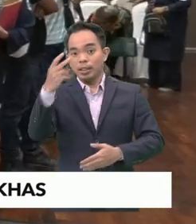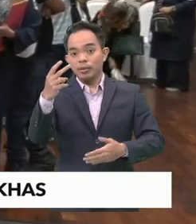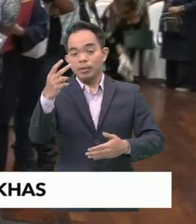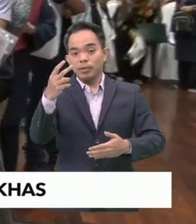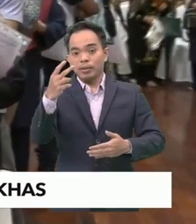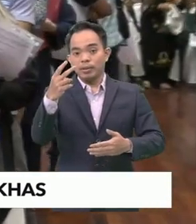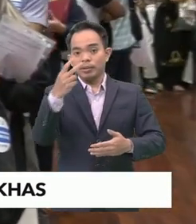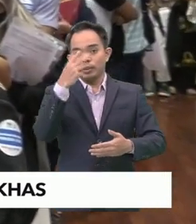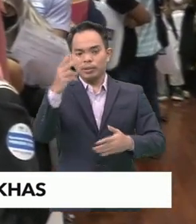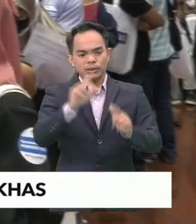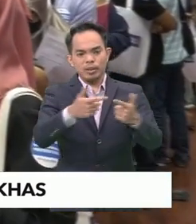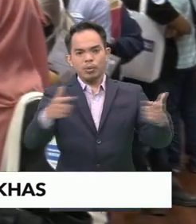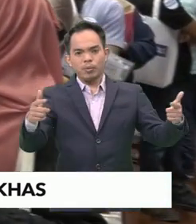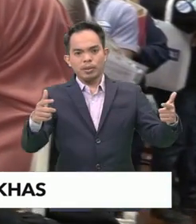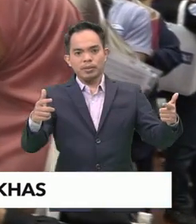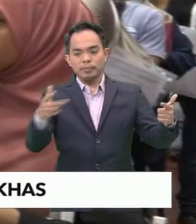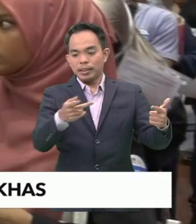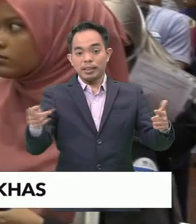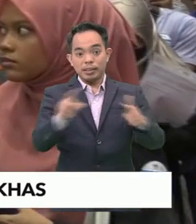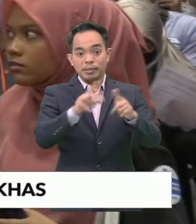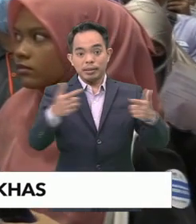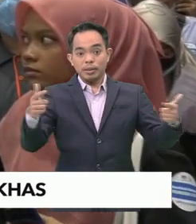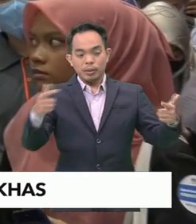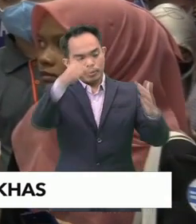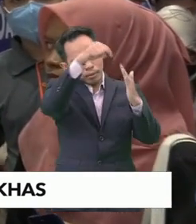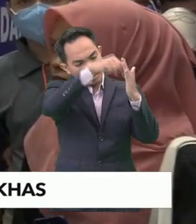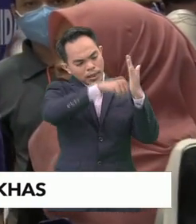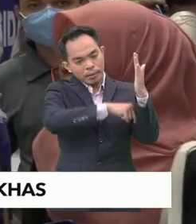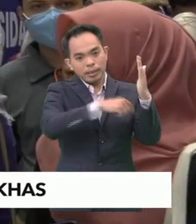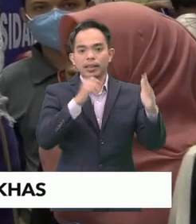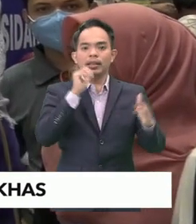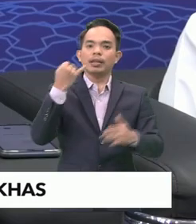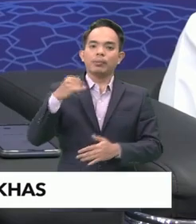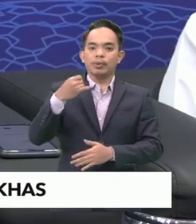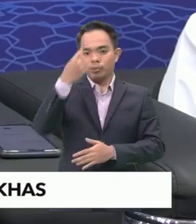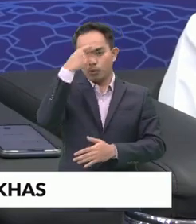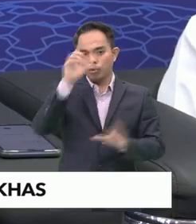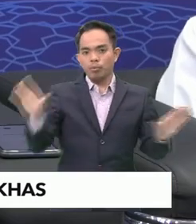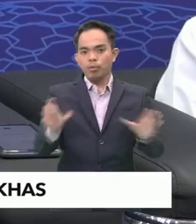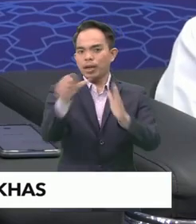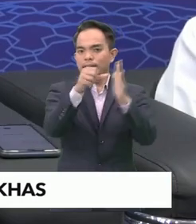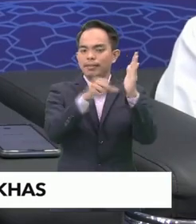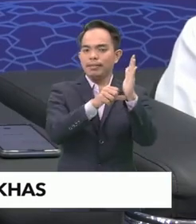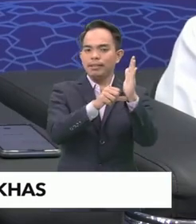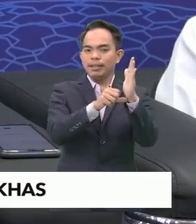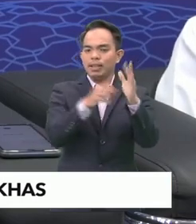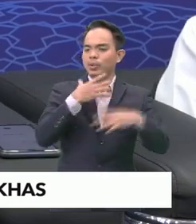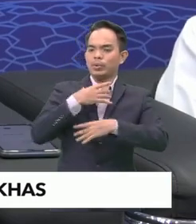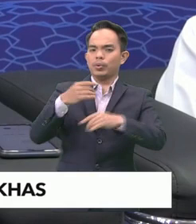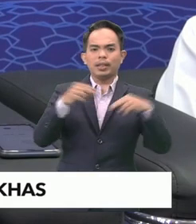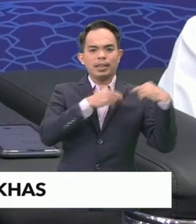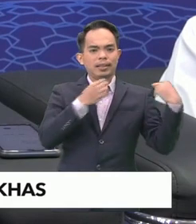besar jadi kita tidak boleh dengan sewenang-wenangnya membuat satu akta dimana Mungkin dia akan tidak menjadi